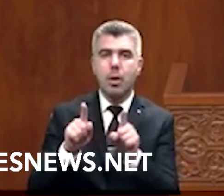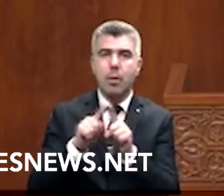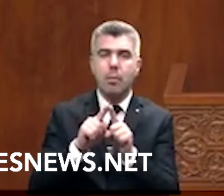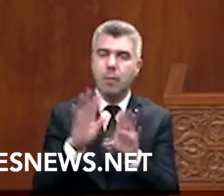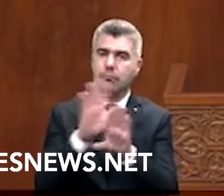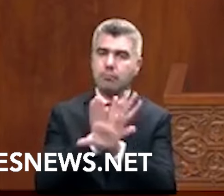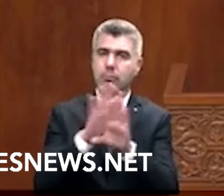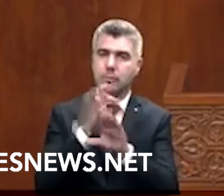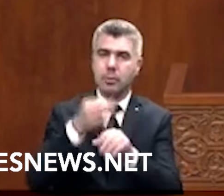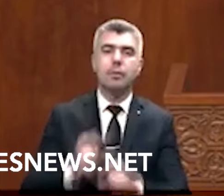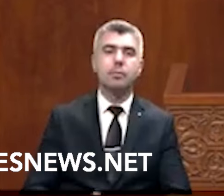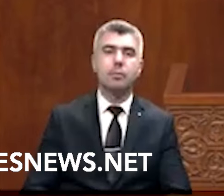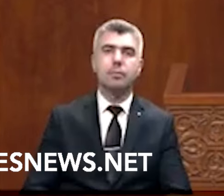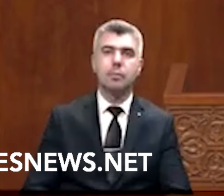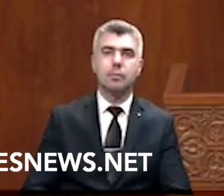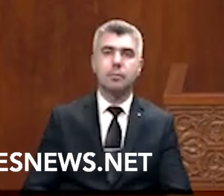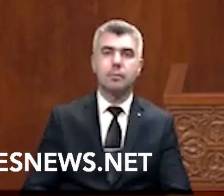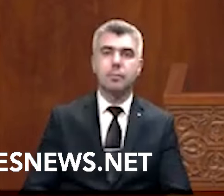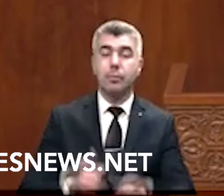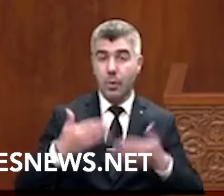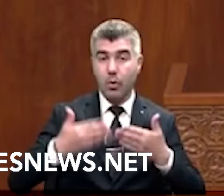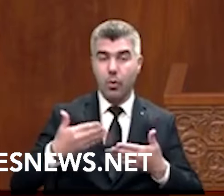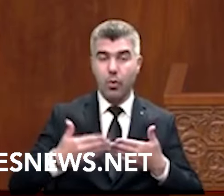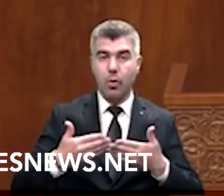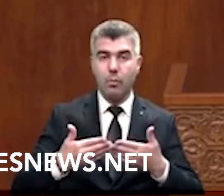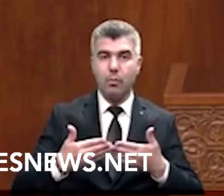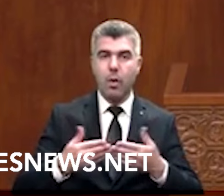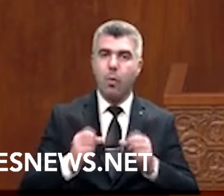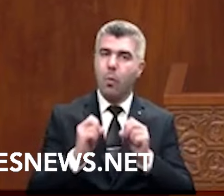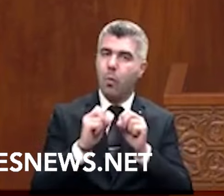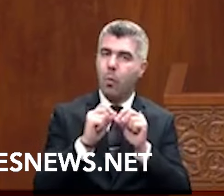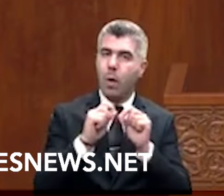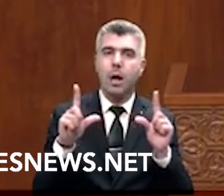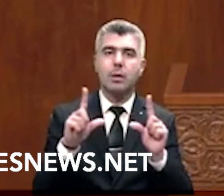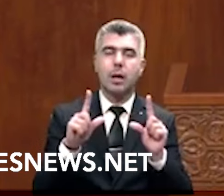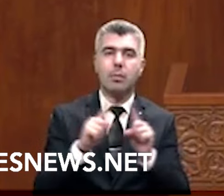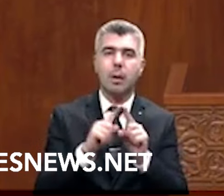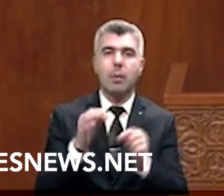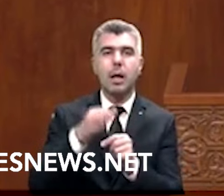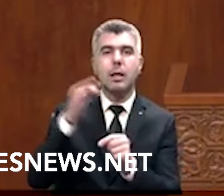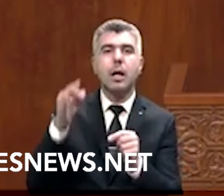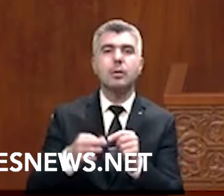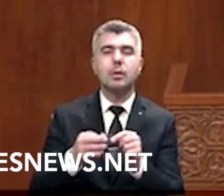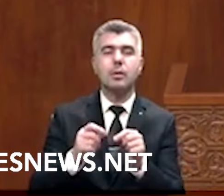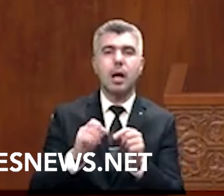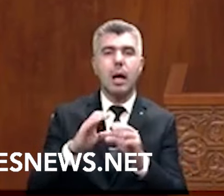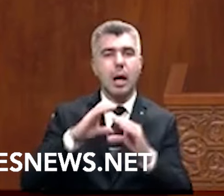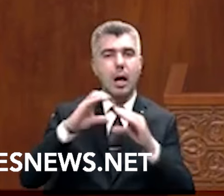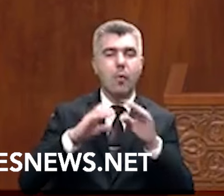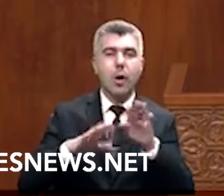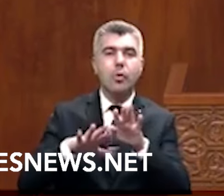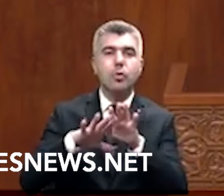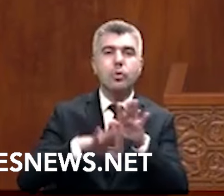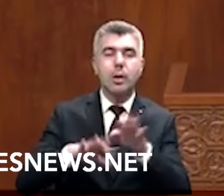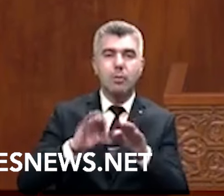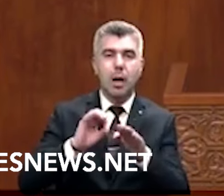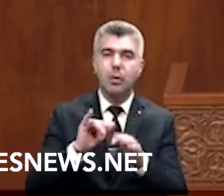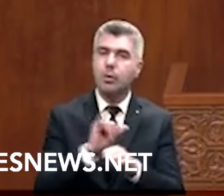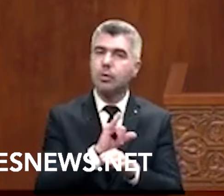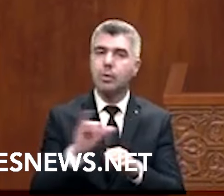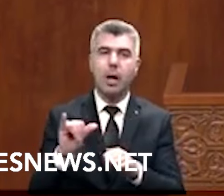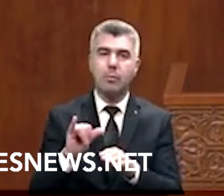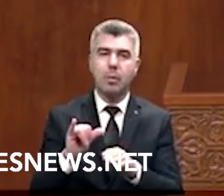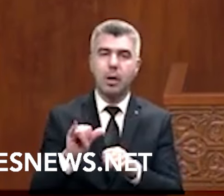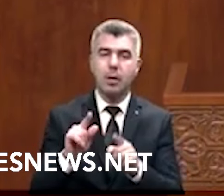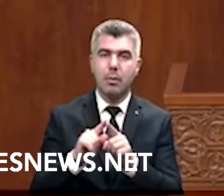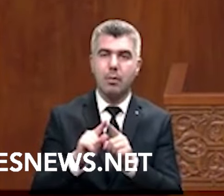والارتباك اليوم نحن امام حصيله حكوميه مشرفه ونتائج مذله للحوار الاجتماعي لم تتحقق للطبقه